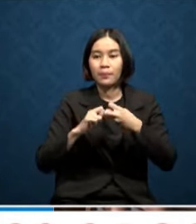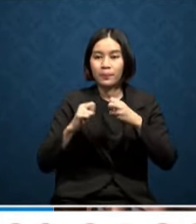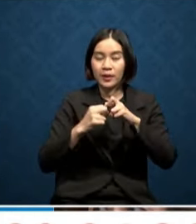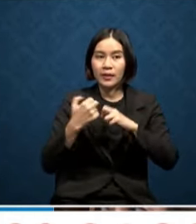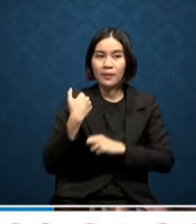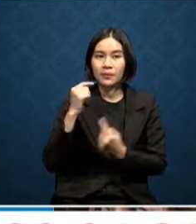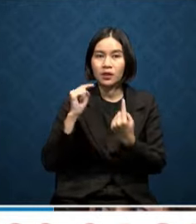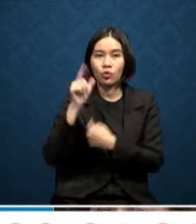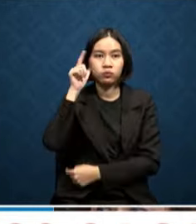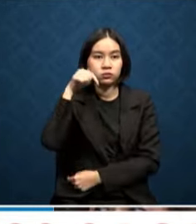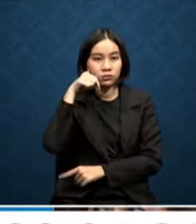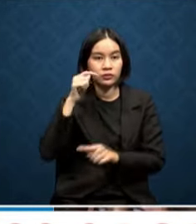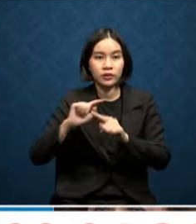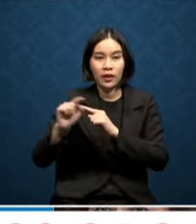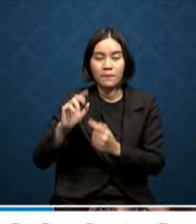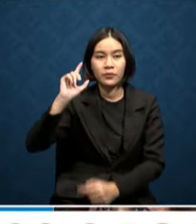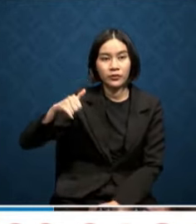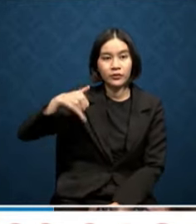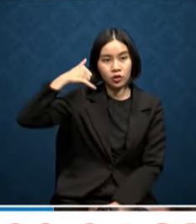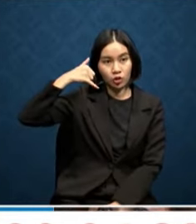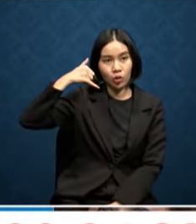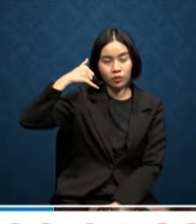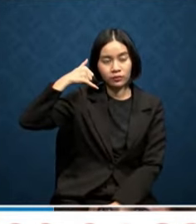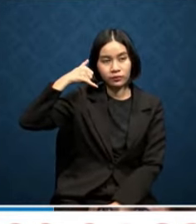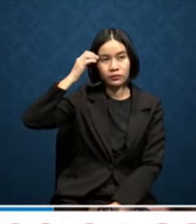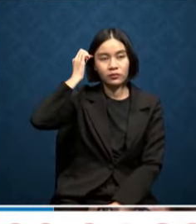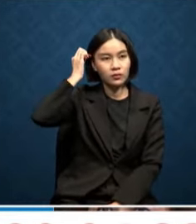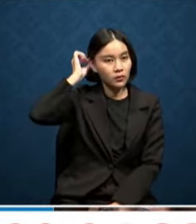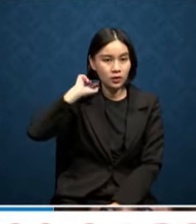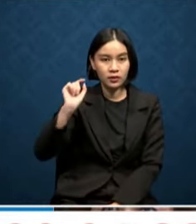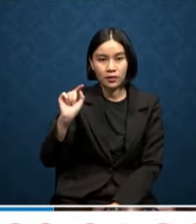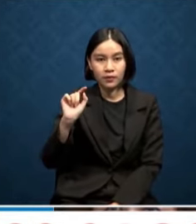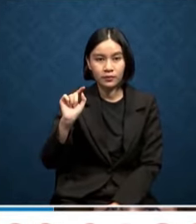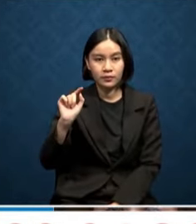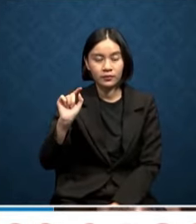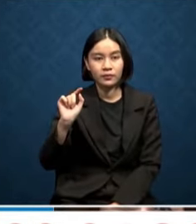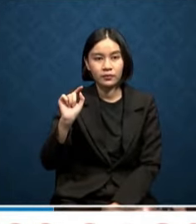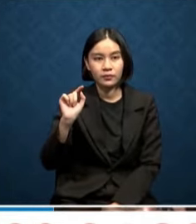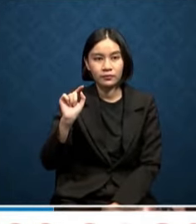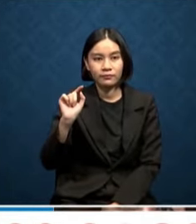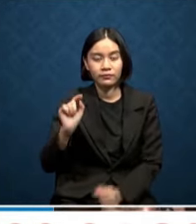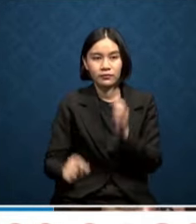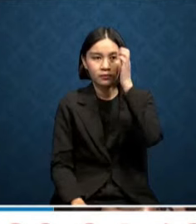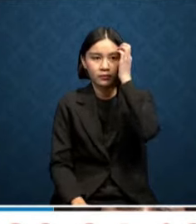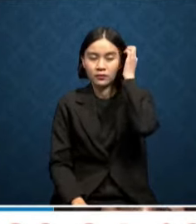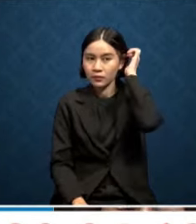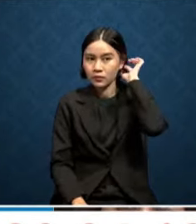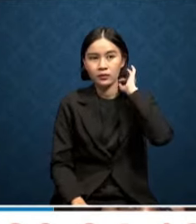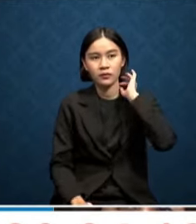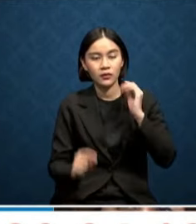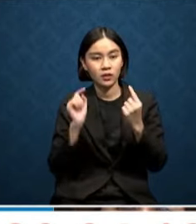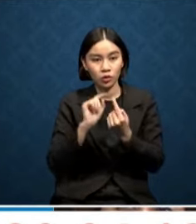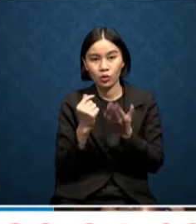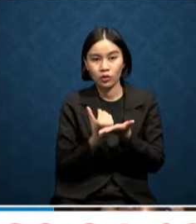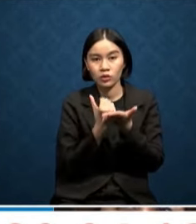จากคอซโทรเข้ามาเคจะสามารถที่จะได้รับการ